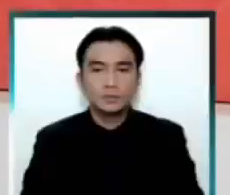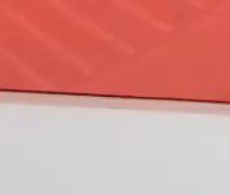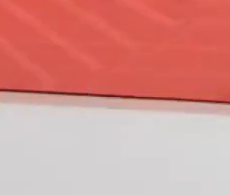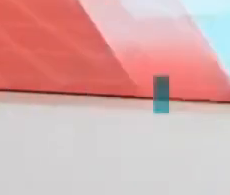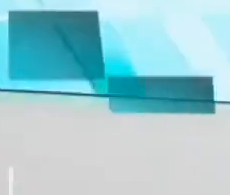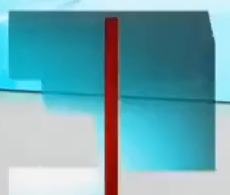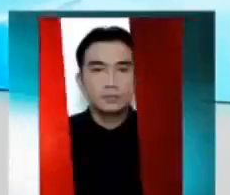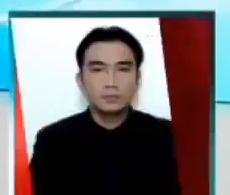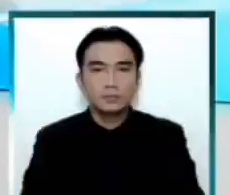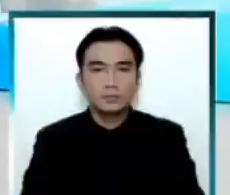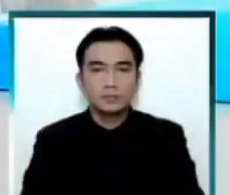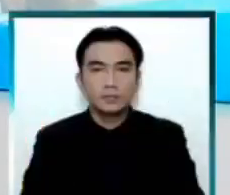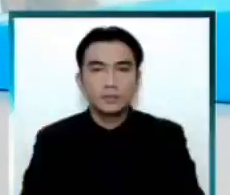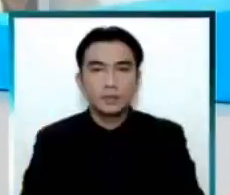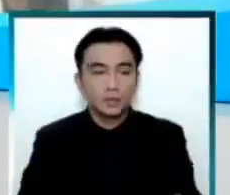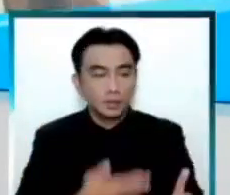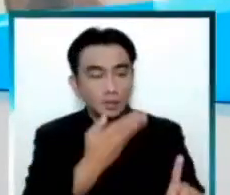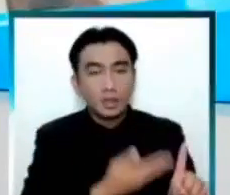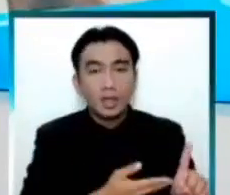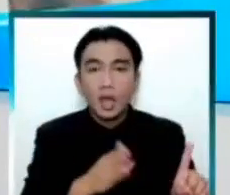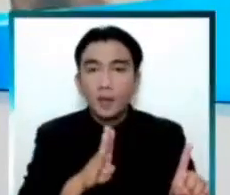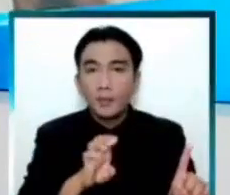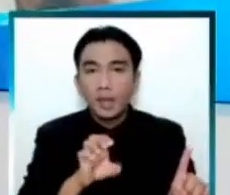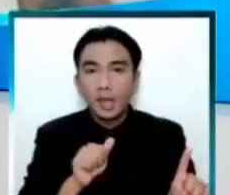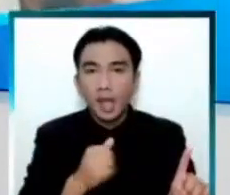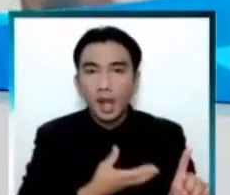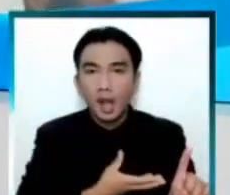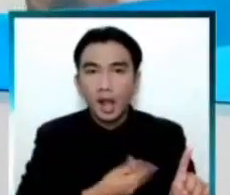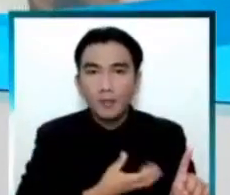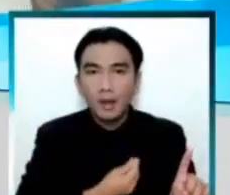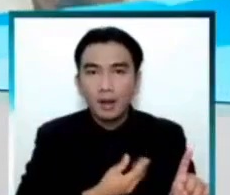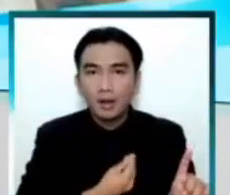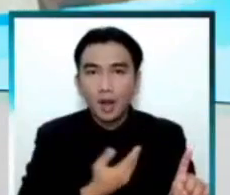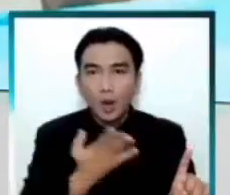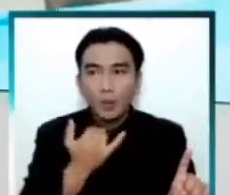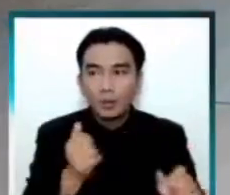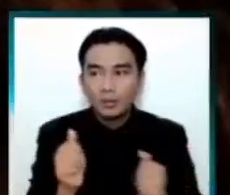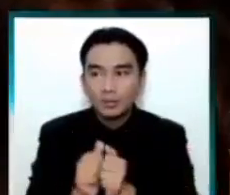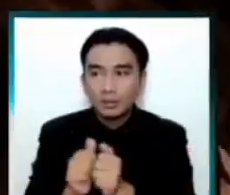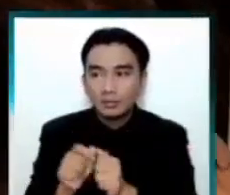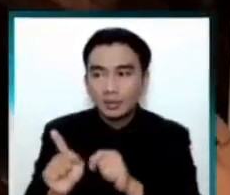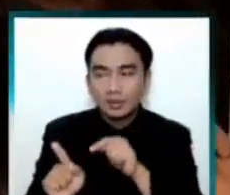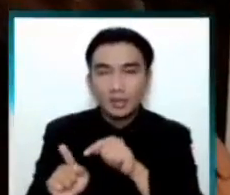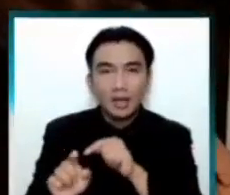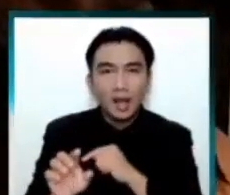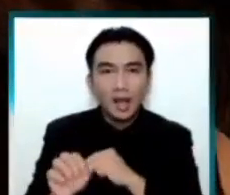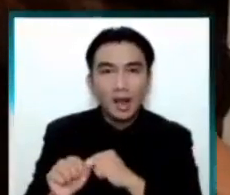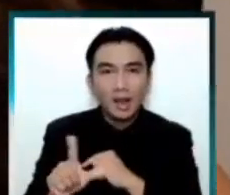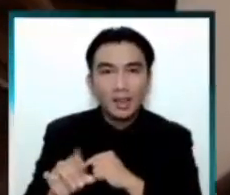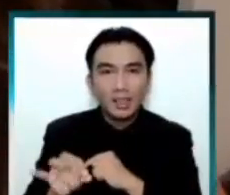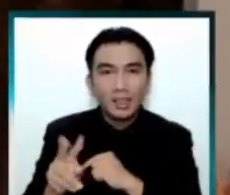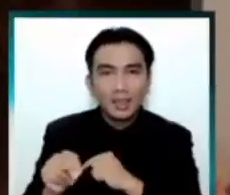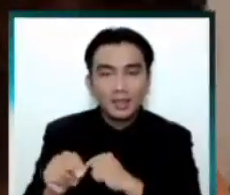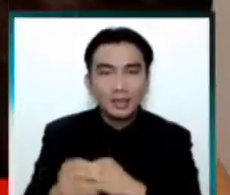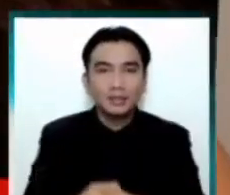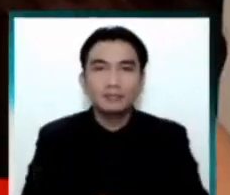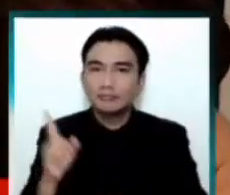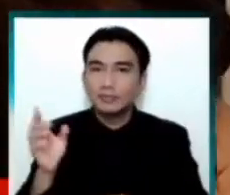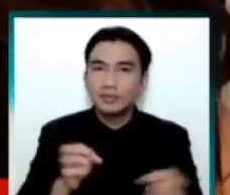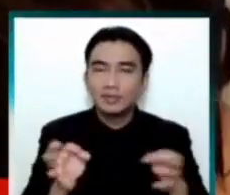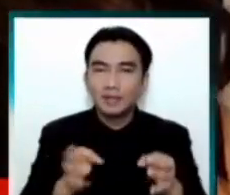Kinabahan daw si Bea Alonzo sa isang dance number kasama si Alden Richards. And actually, kinakabahan ako, to be honest,